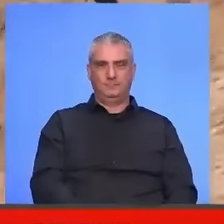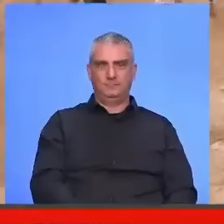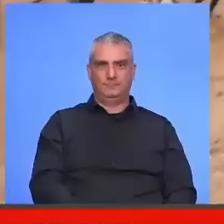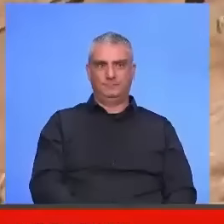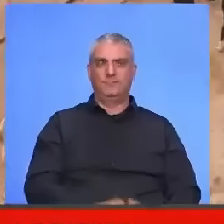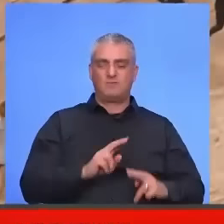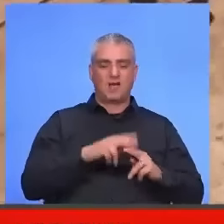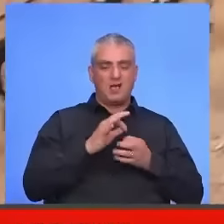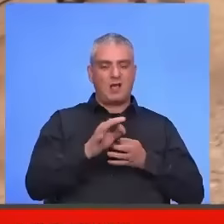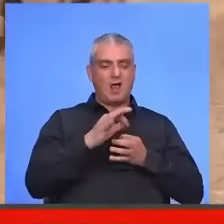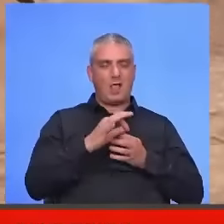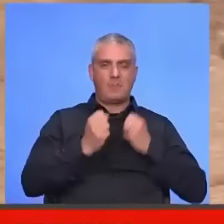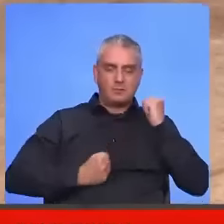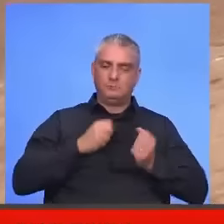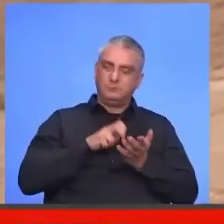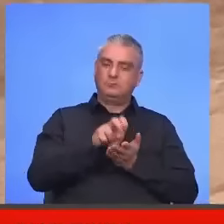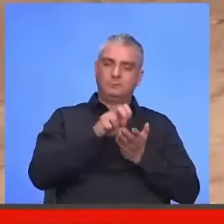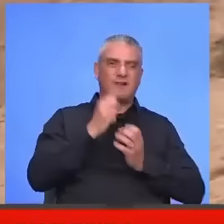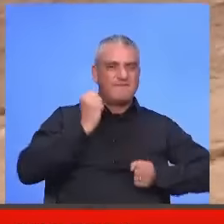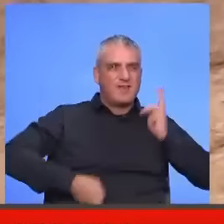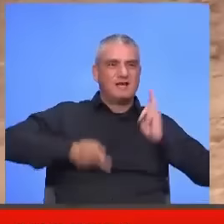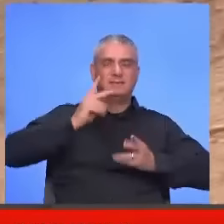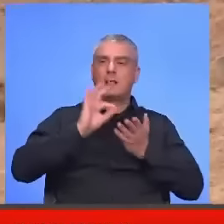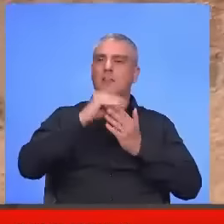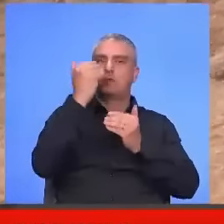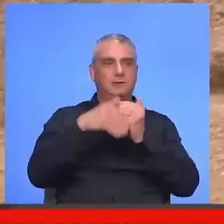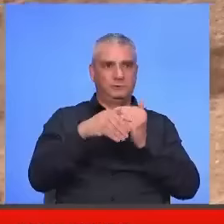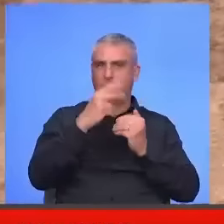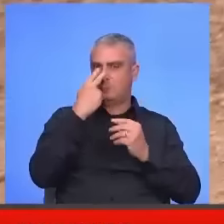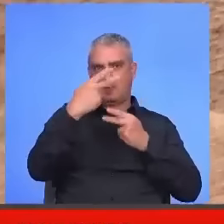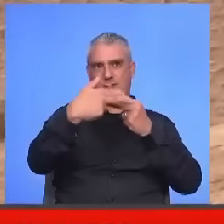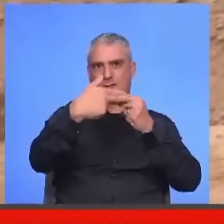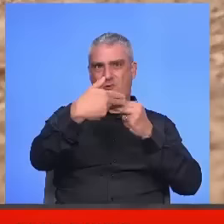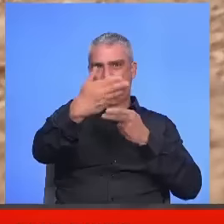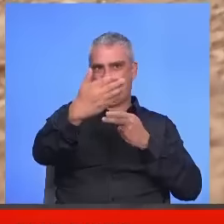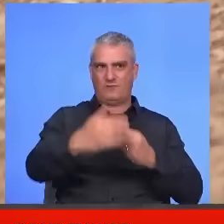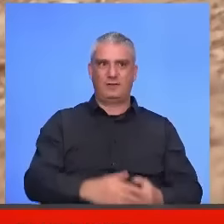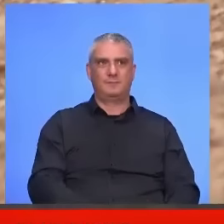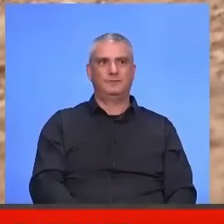אחרי קילומטרים ארוכים של צעידה וריצה, נקודת הסיום נראית באופק.